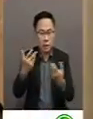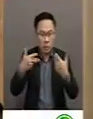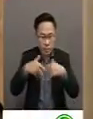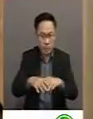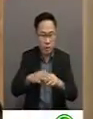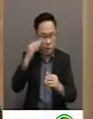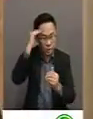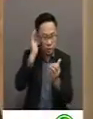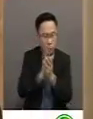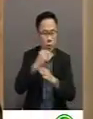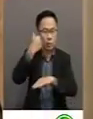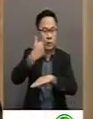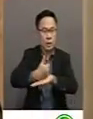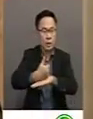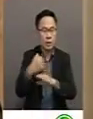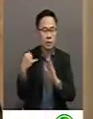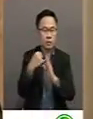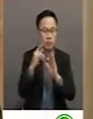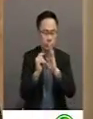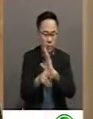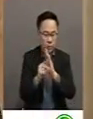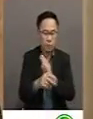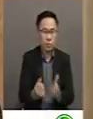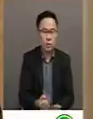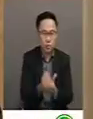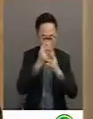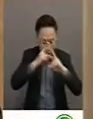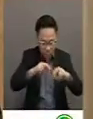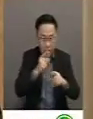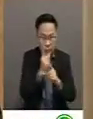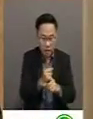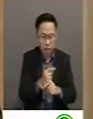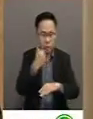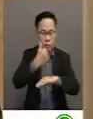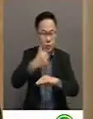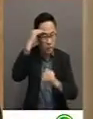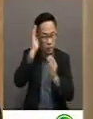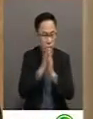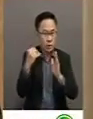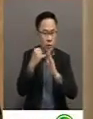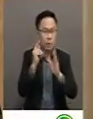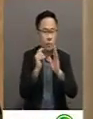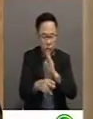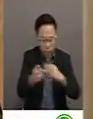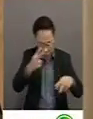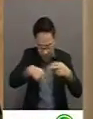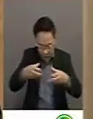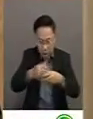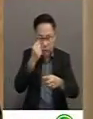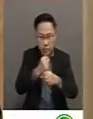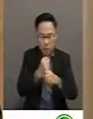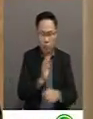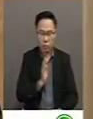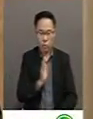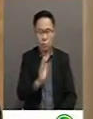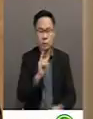านงานกับทางผู้บังคับการทางจังหวัดปทุมธานีแล้วท่านเองก็รับปากว่าจะให้พนักงานสอบสวนทำอย่าง